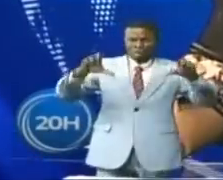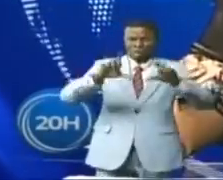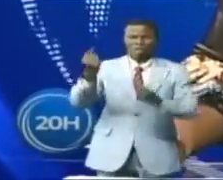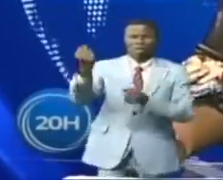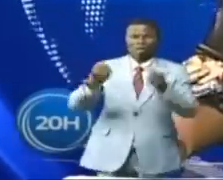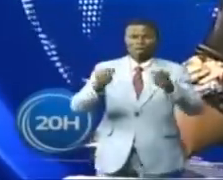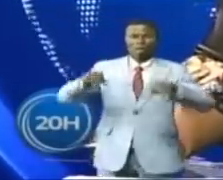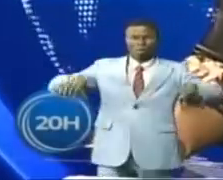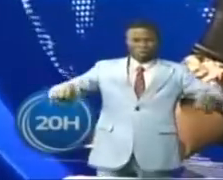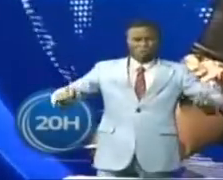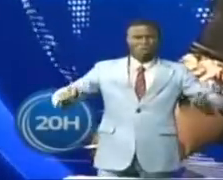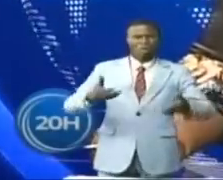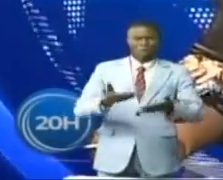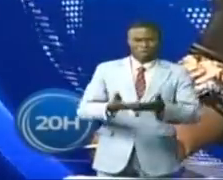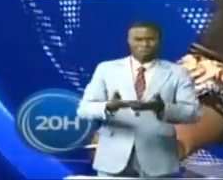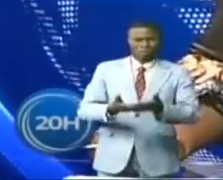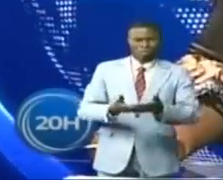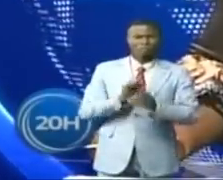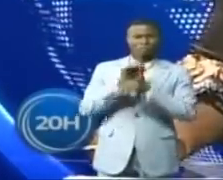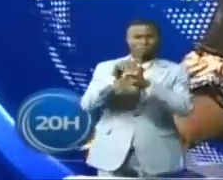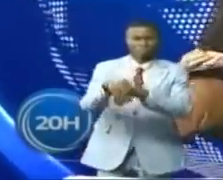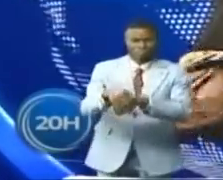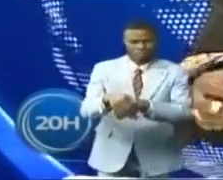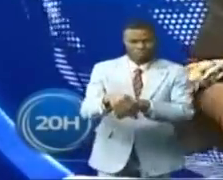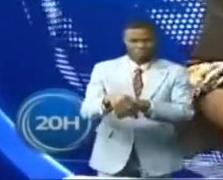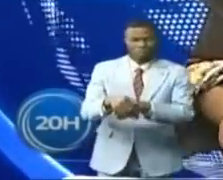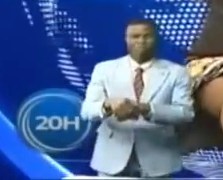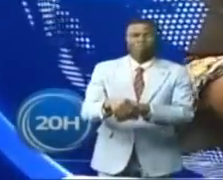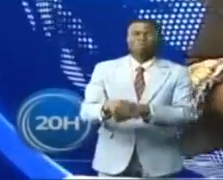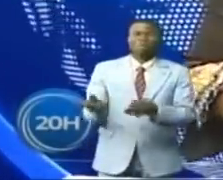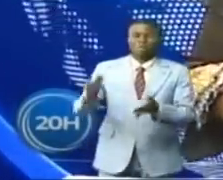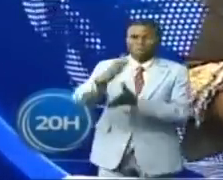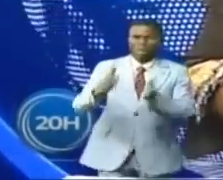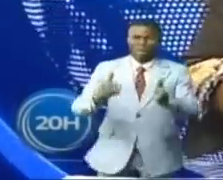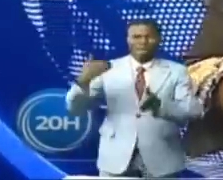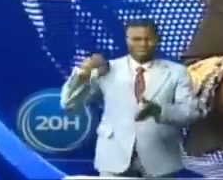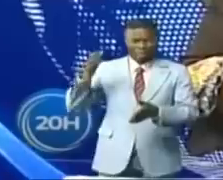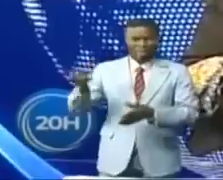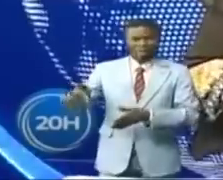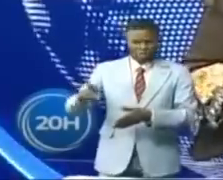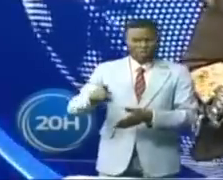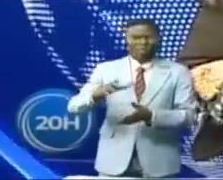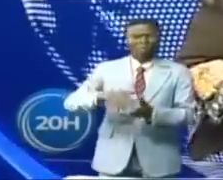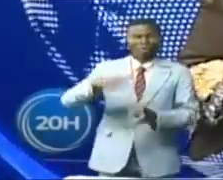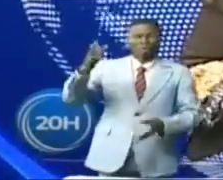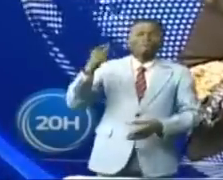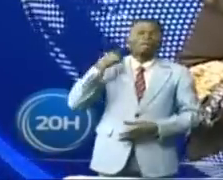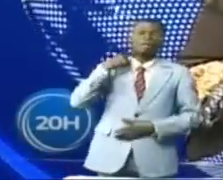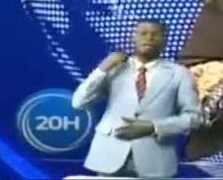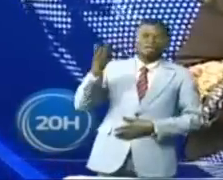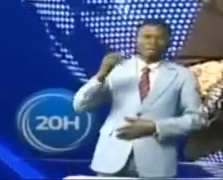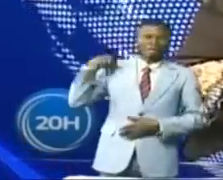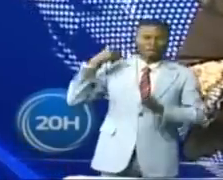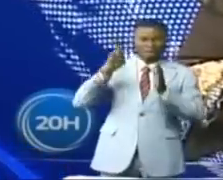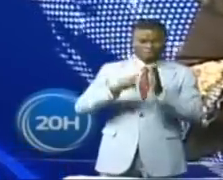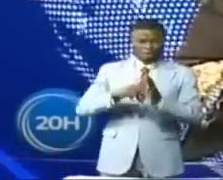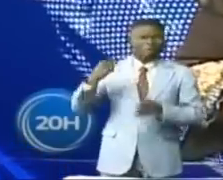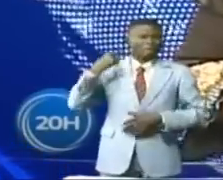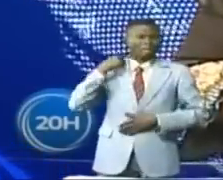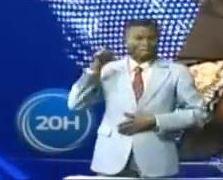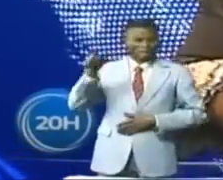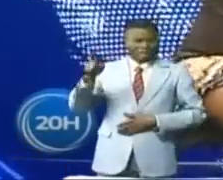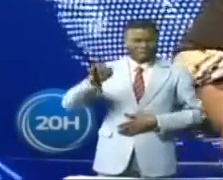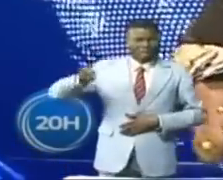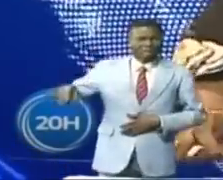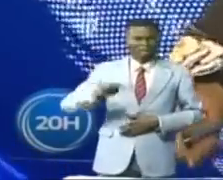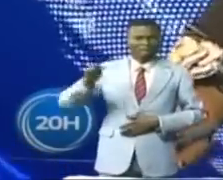et motocyclistes pourra participer à renflouer les caisses de la province du Kwango. C'est le gouverneur de cette province,